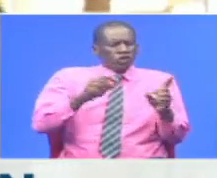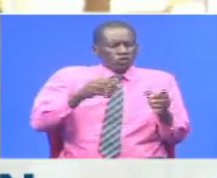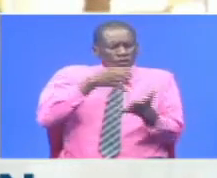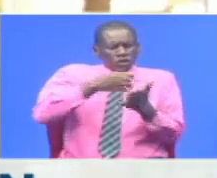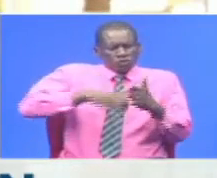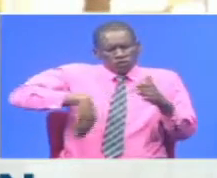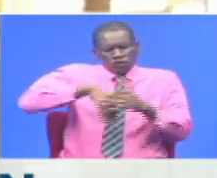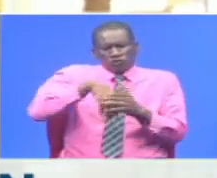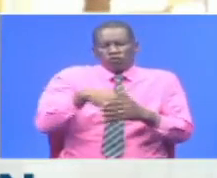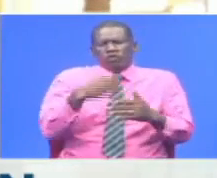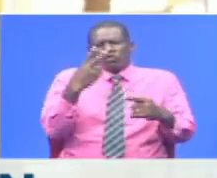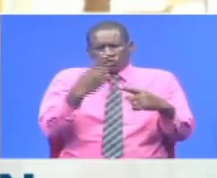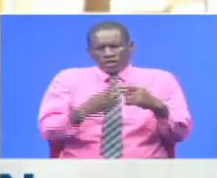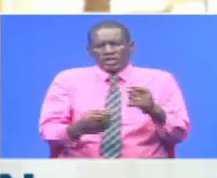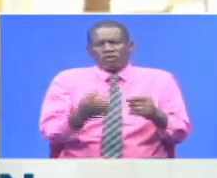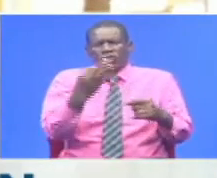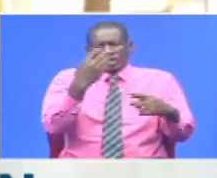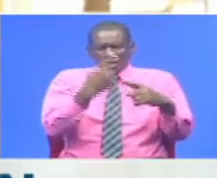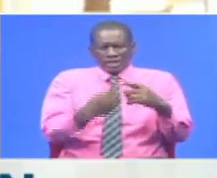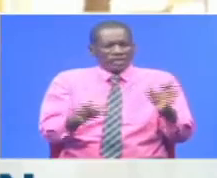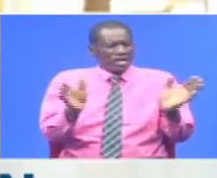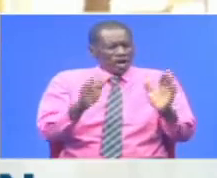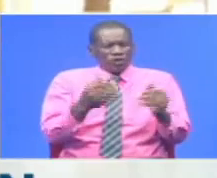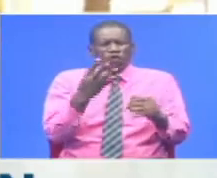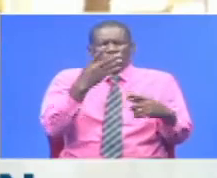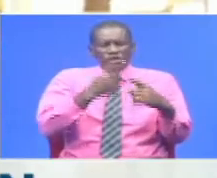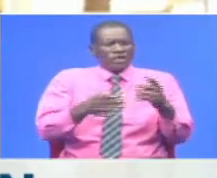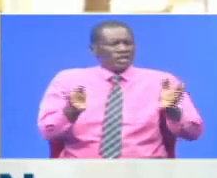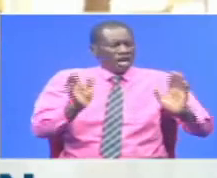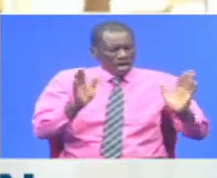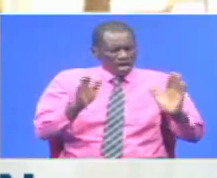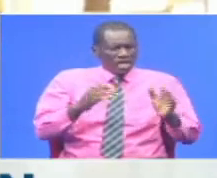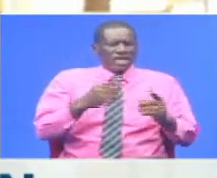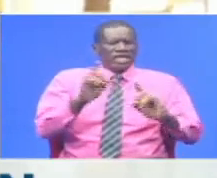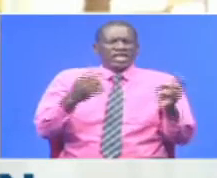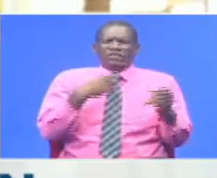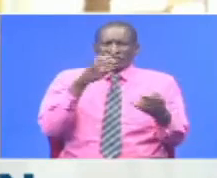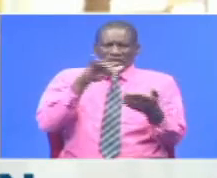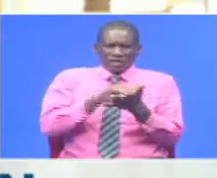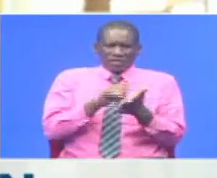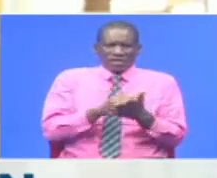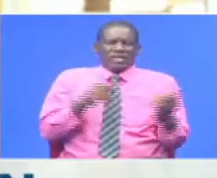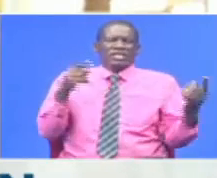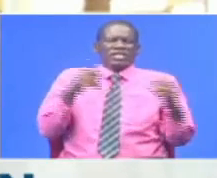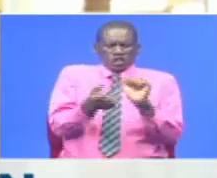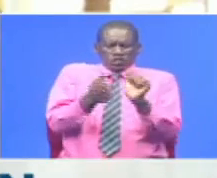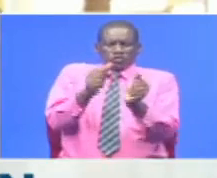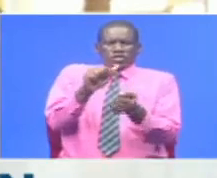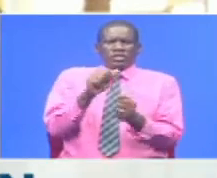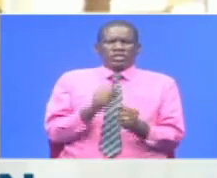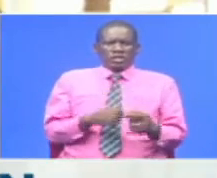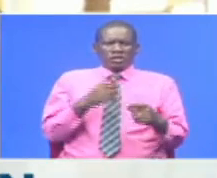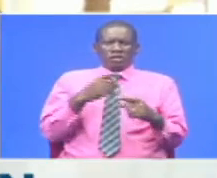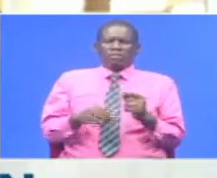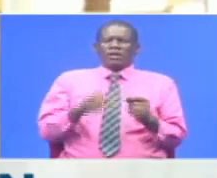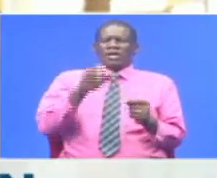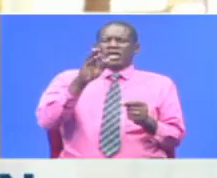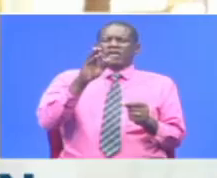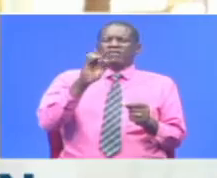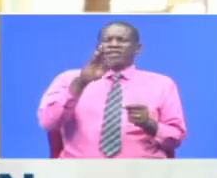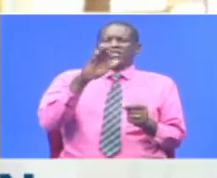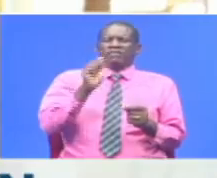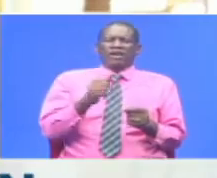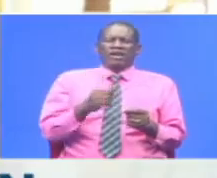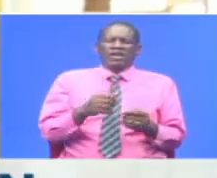kwa miaka miwili, miaka mitatu, miaka minne, mpaka mujirekebishe. Wamefanya vile wamefanya,